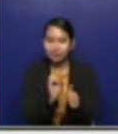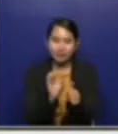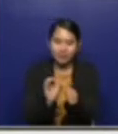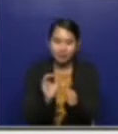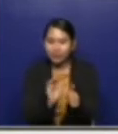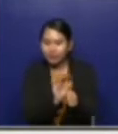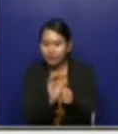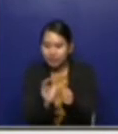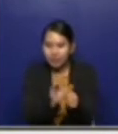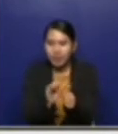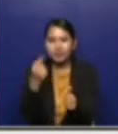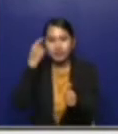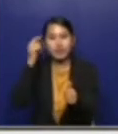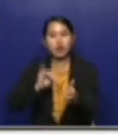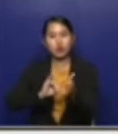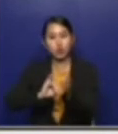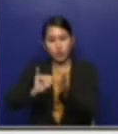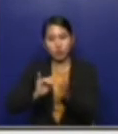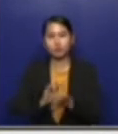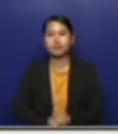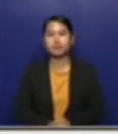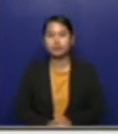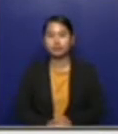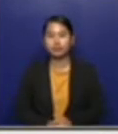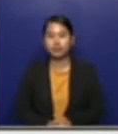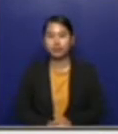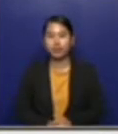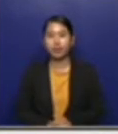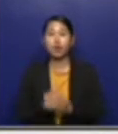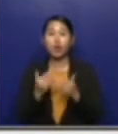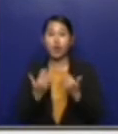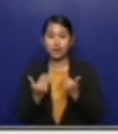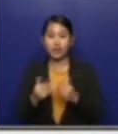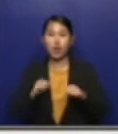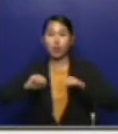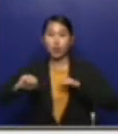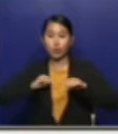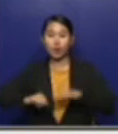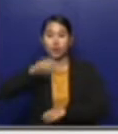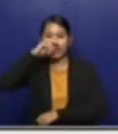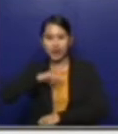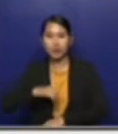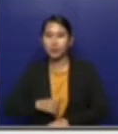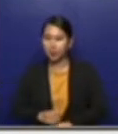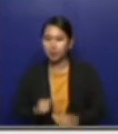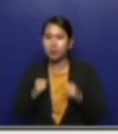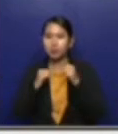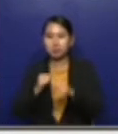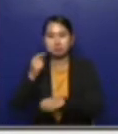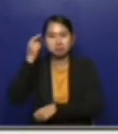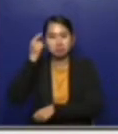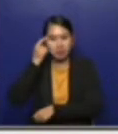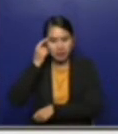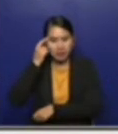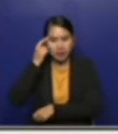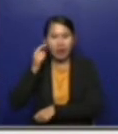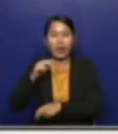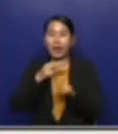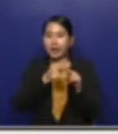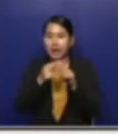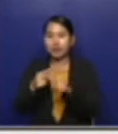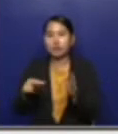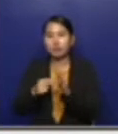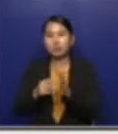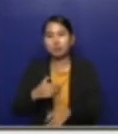ดถูกให้เขาคิดถูกทางเพราะนั้นวันนี้นี่เยาวชนไทยของเรากล้าคิดแบบนี้เนี่ยผมปรารถนาอยากเห็นมานาน